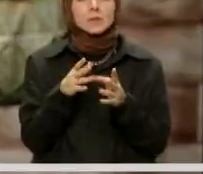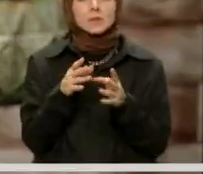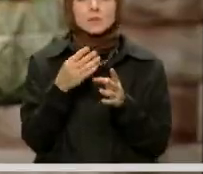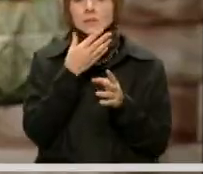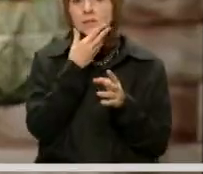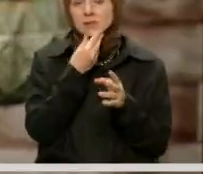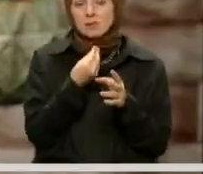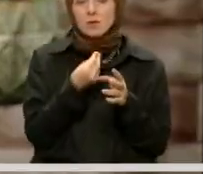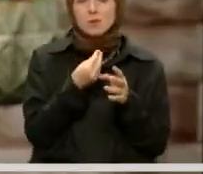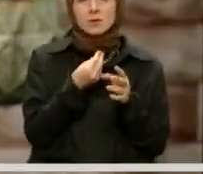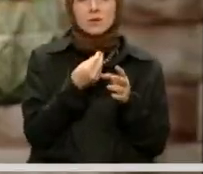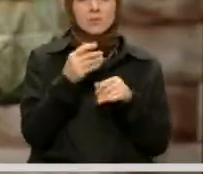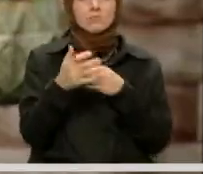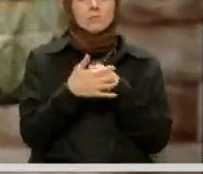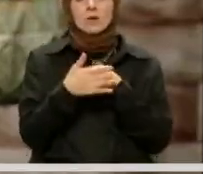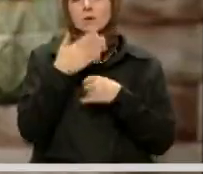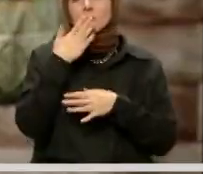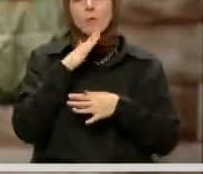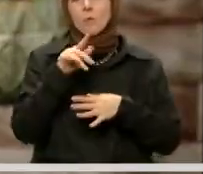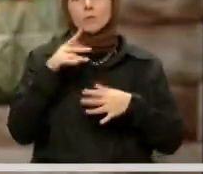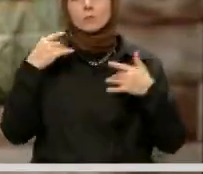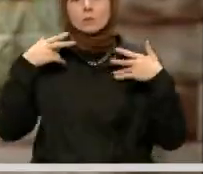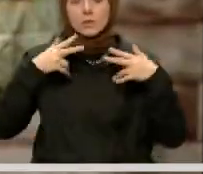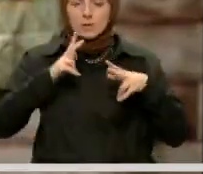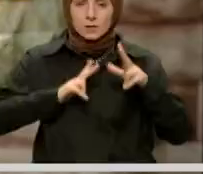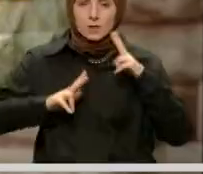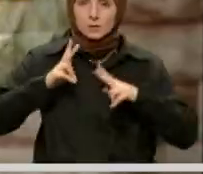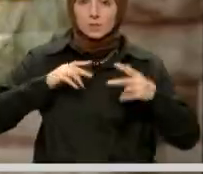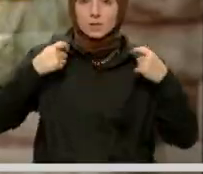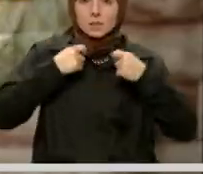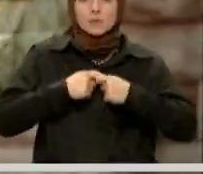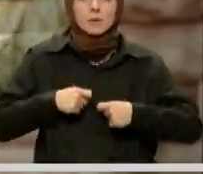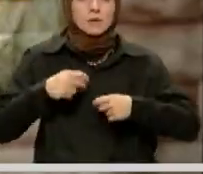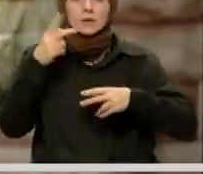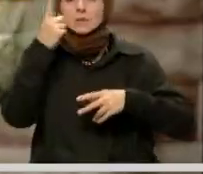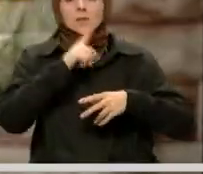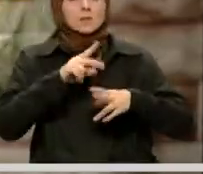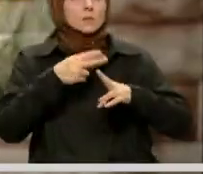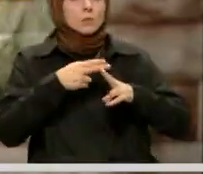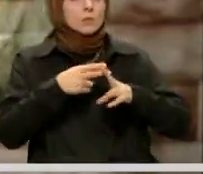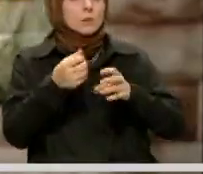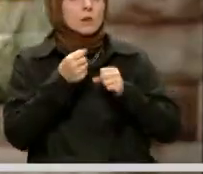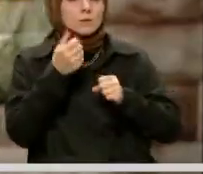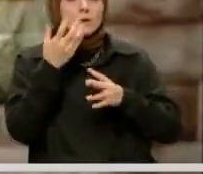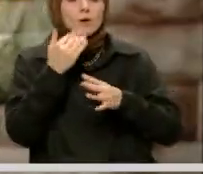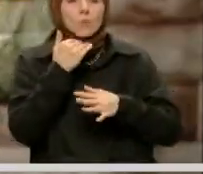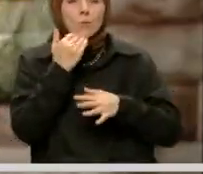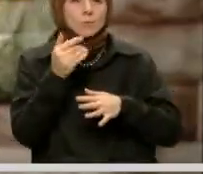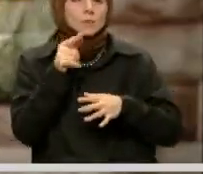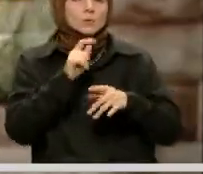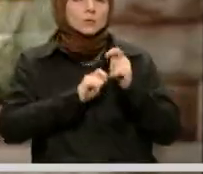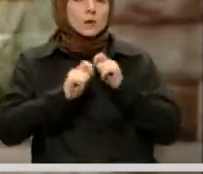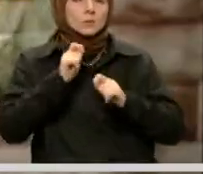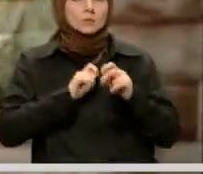Veya belli kıyafet, şekli unsurlarla sadece Efendimiz'i biz örnek almış olamayız. Onun davranışlarını da örnek alarak biz gerçekten ona